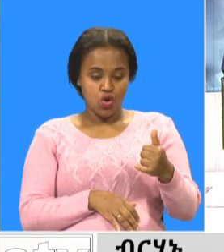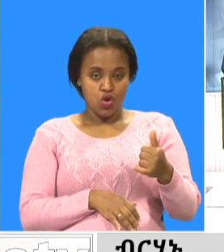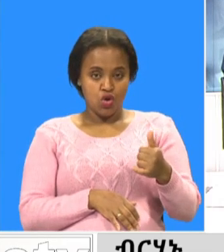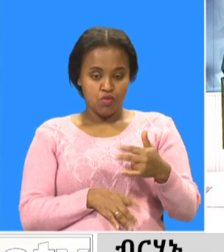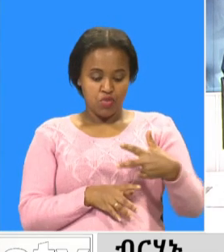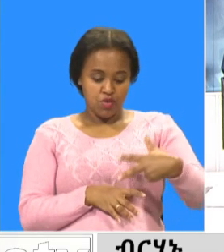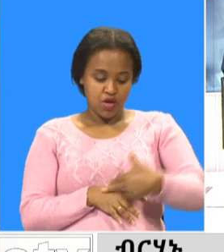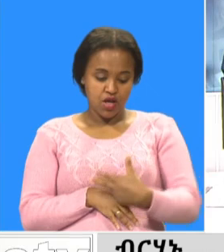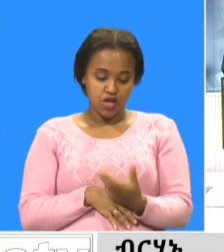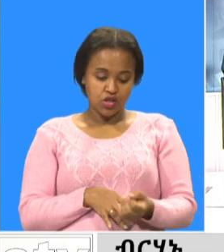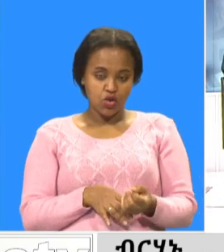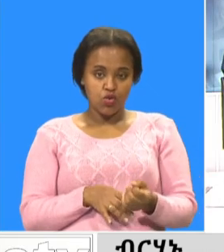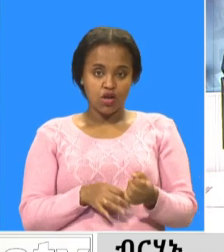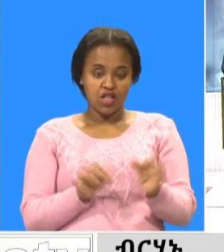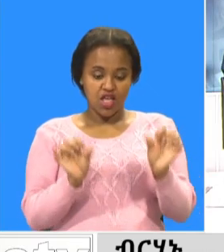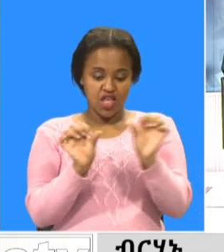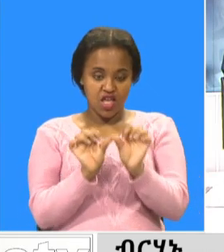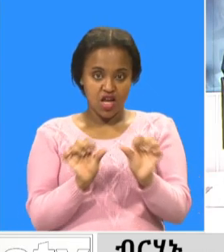እየቆረጠ እየለካ